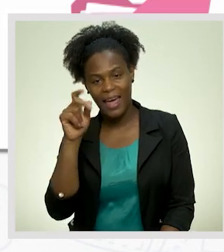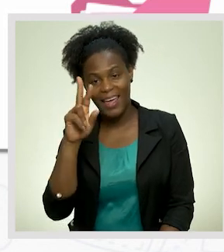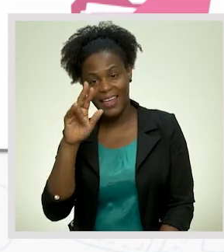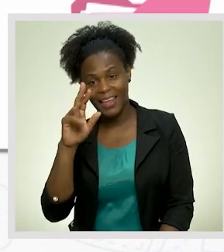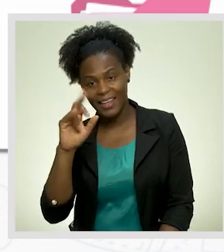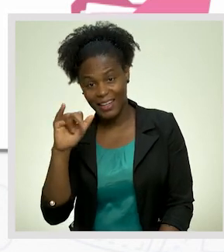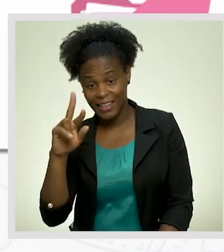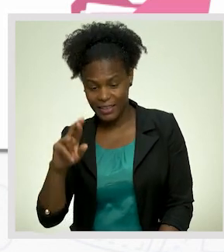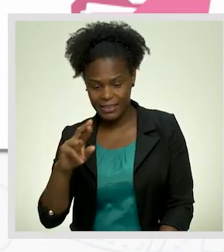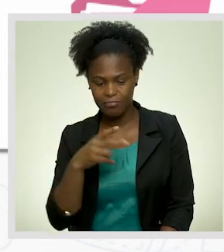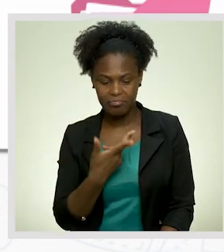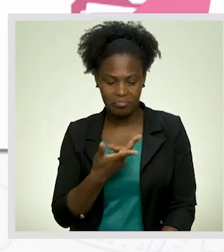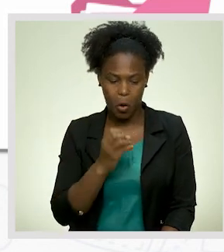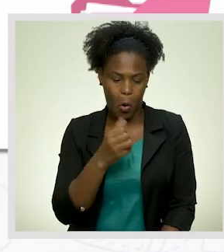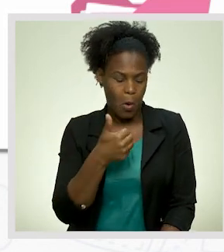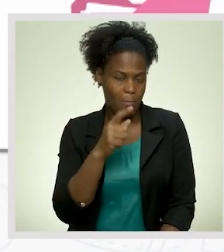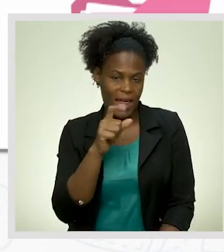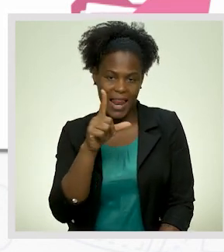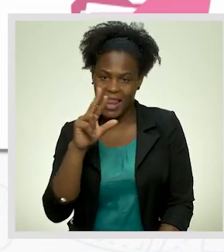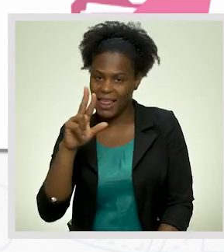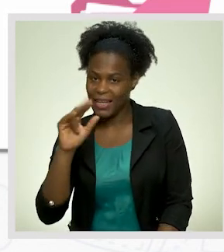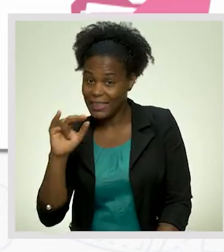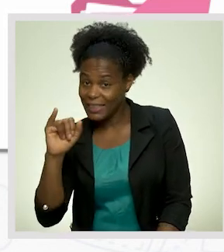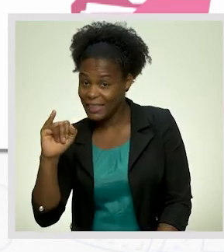Rendez-vous, un rendez-vous.